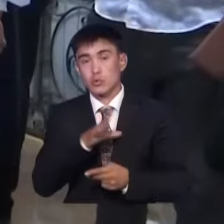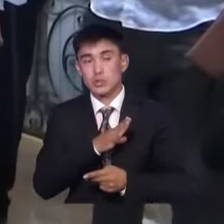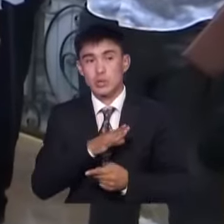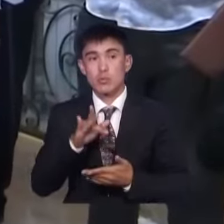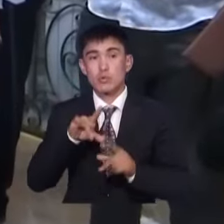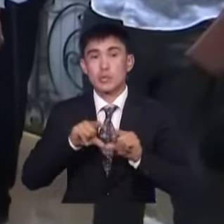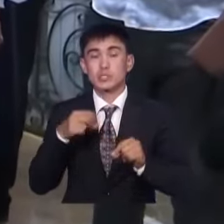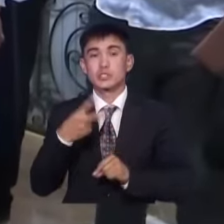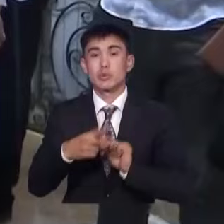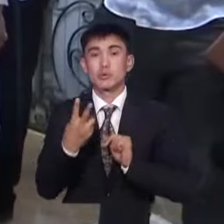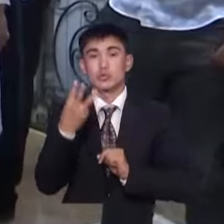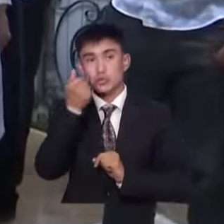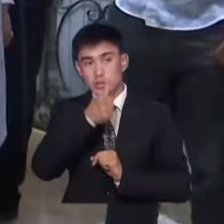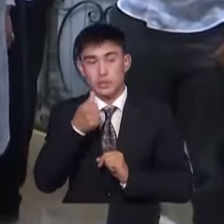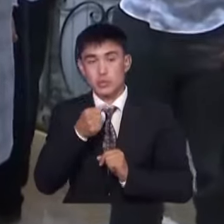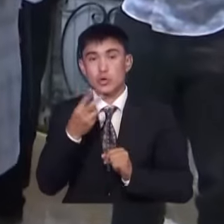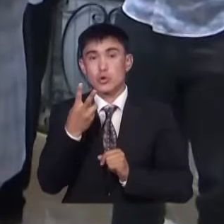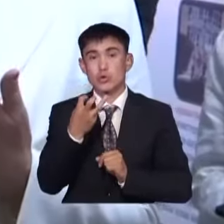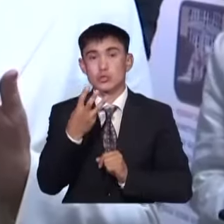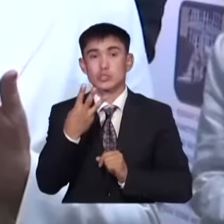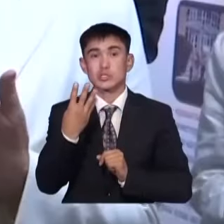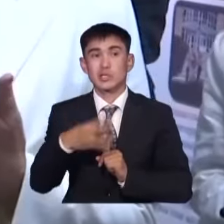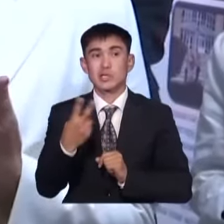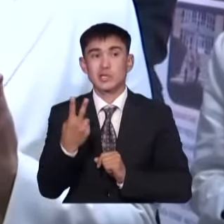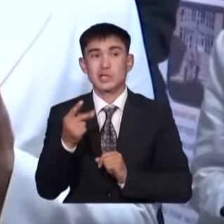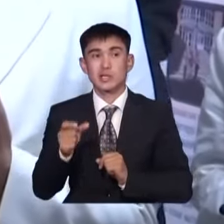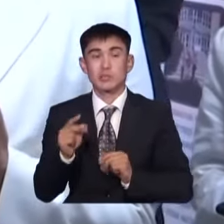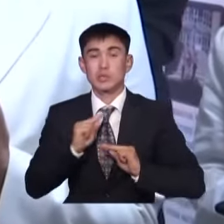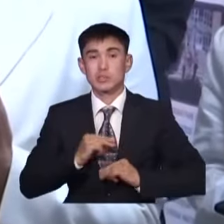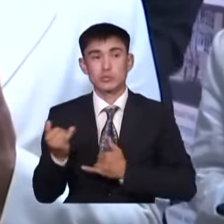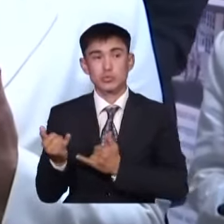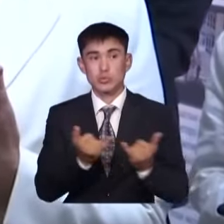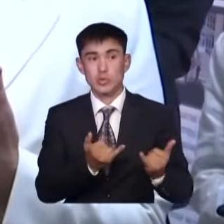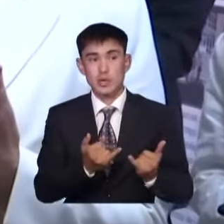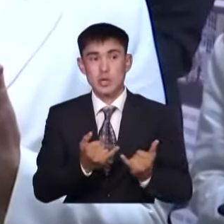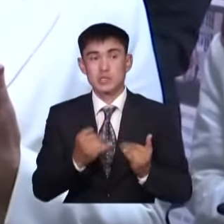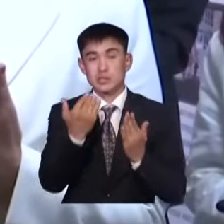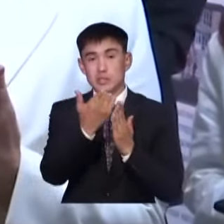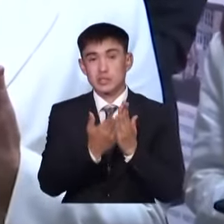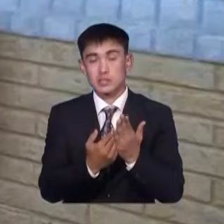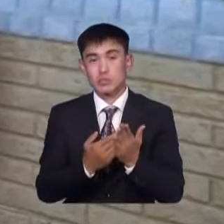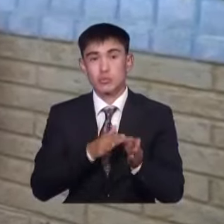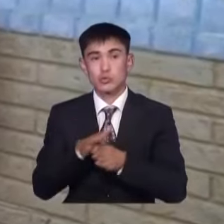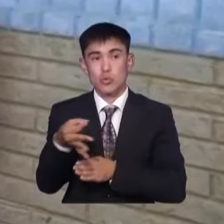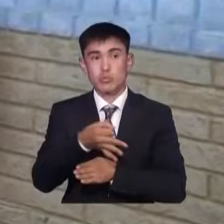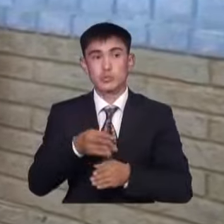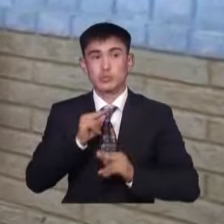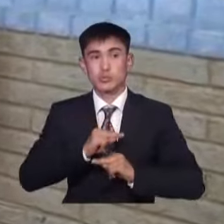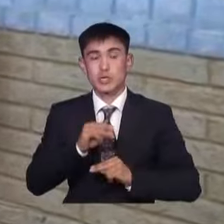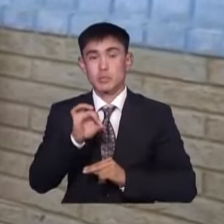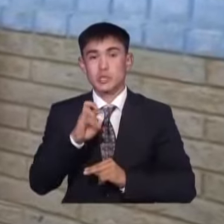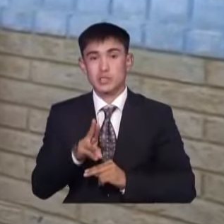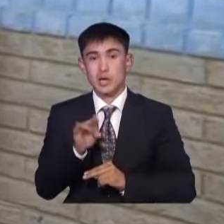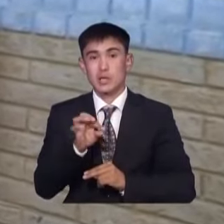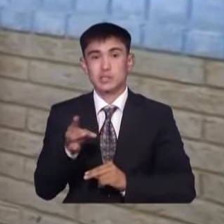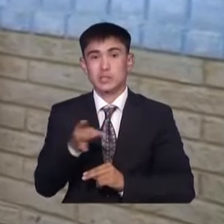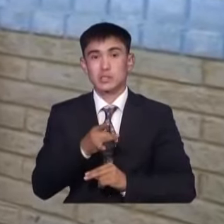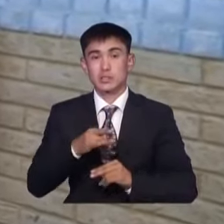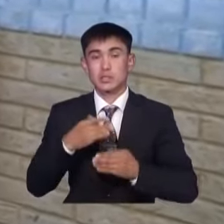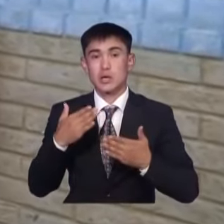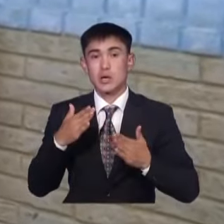мекеме 2023 жылдан бері 342 адамға қызмет көрсеткен. Статистиканы сөйлетсек, облыс бойынша Еңбекші Қазақ және Қарасай аудандарында